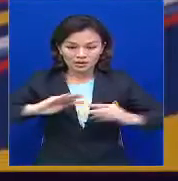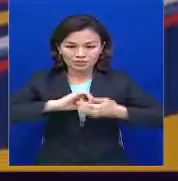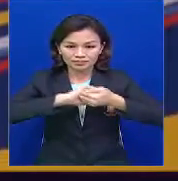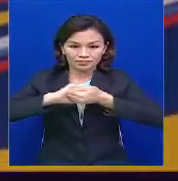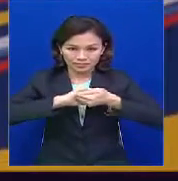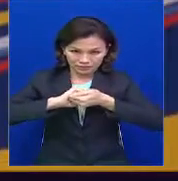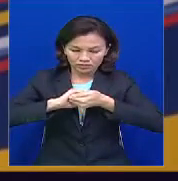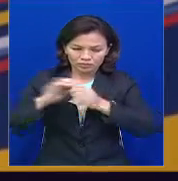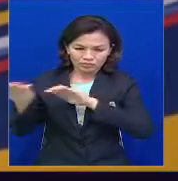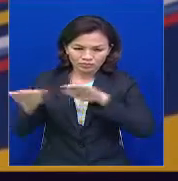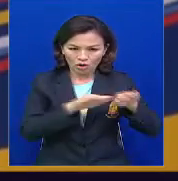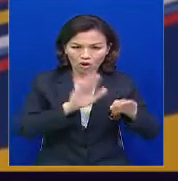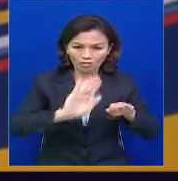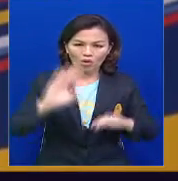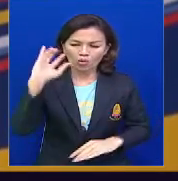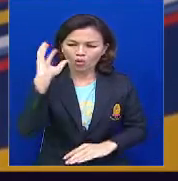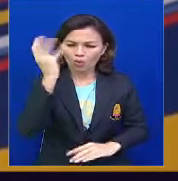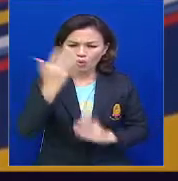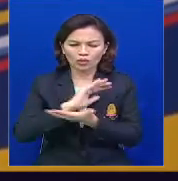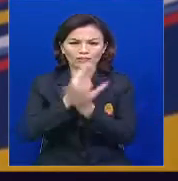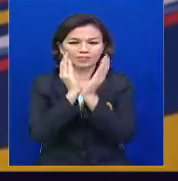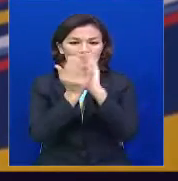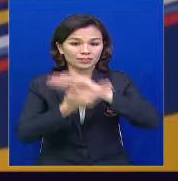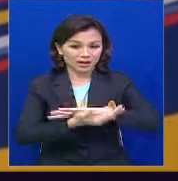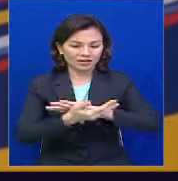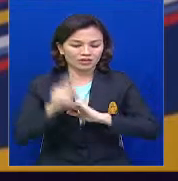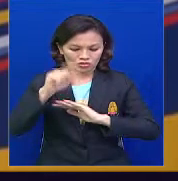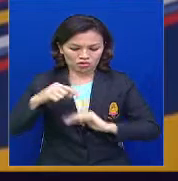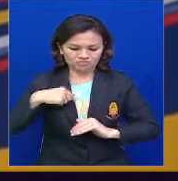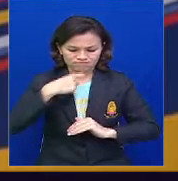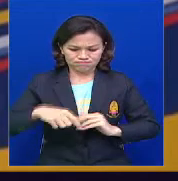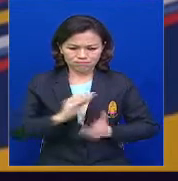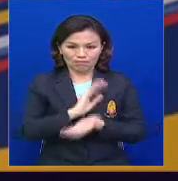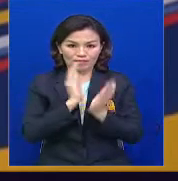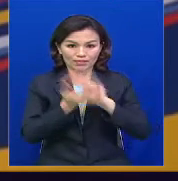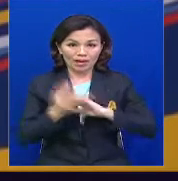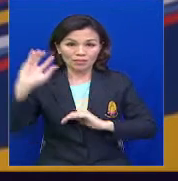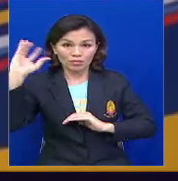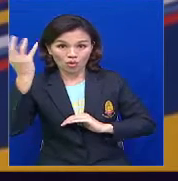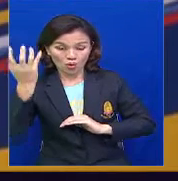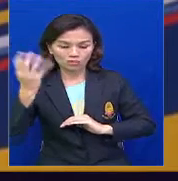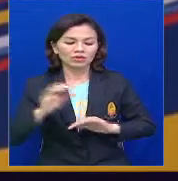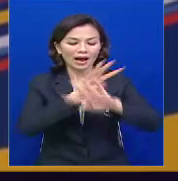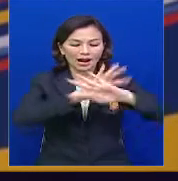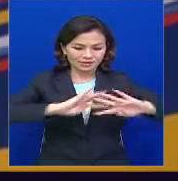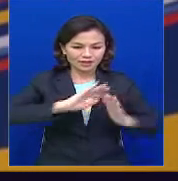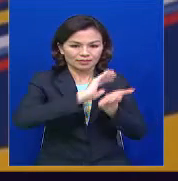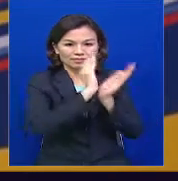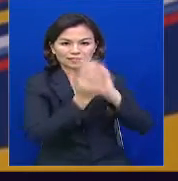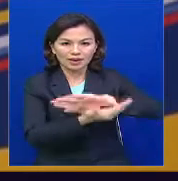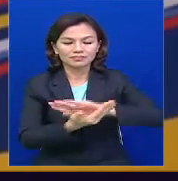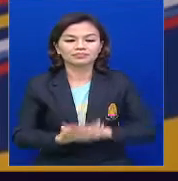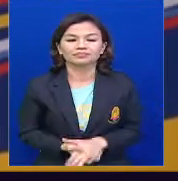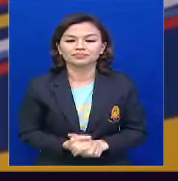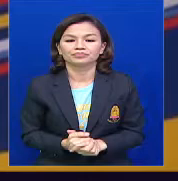ไปพร้อมๆกันจากสถานการณ์โลกที่เปลี่ยนแปลงเร็วจะต้องปรับตัวให้ได้ทั้งในเวทีโลกและภูมิภาค